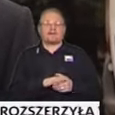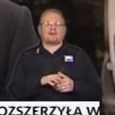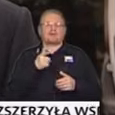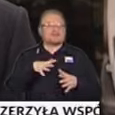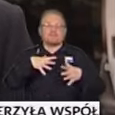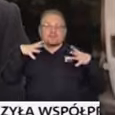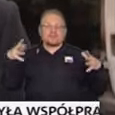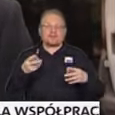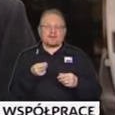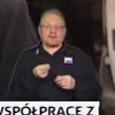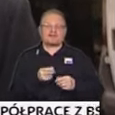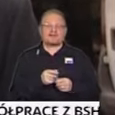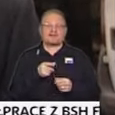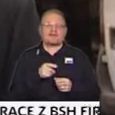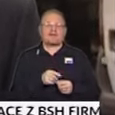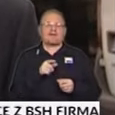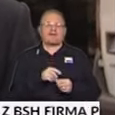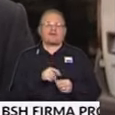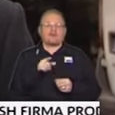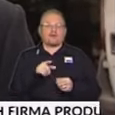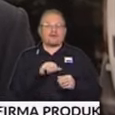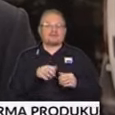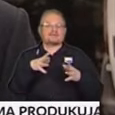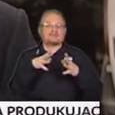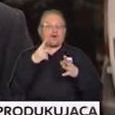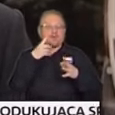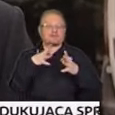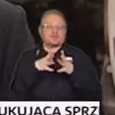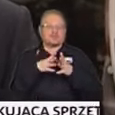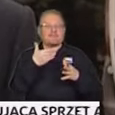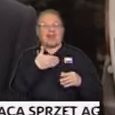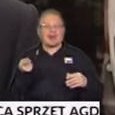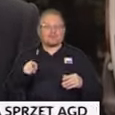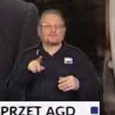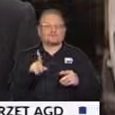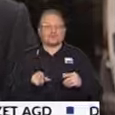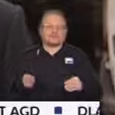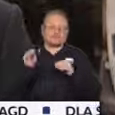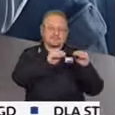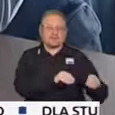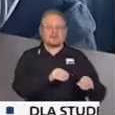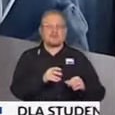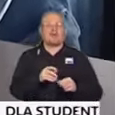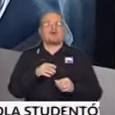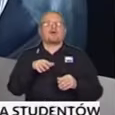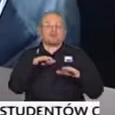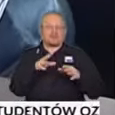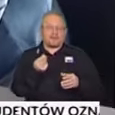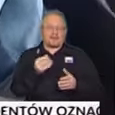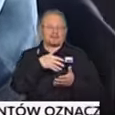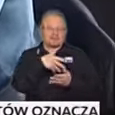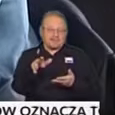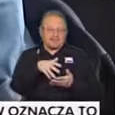pieniędzy. To się przekłada na złotówki, tak żeby to zobrazować, prawie 10 miliardów złotych. Dużą część tych pieniędzy już żeśmy wydali.